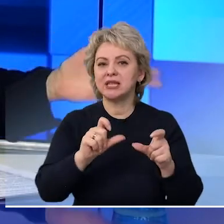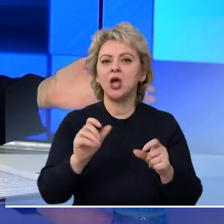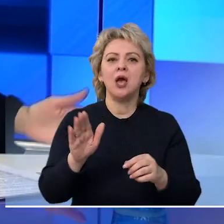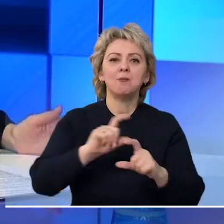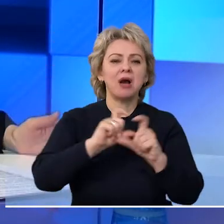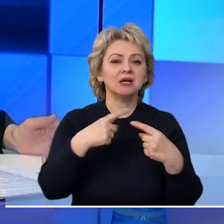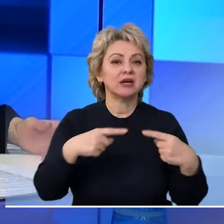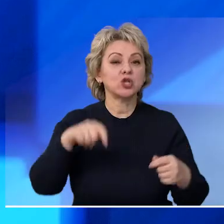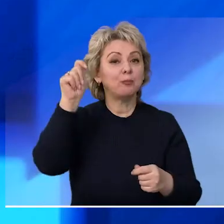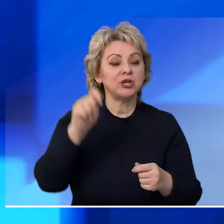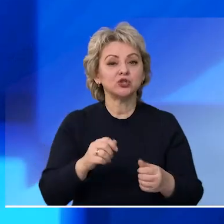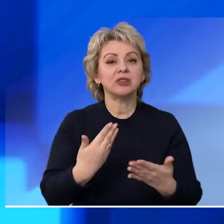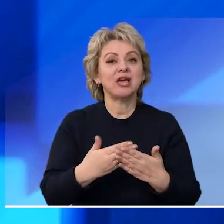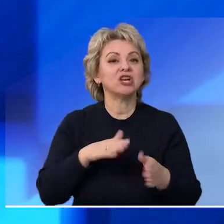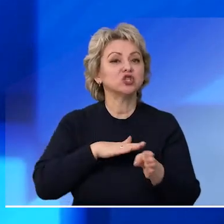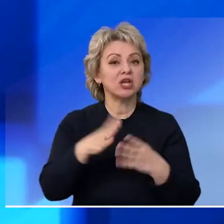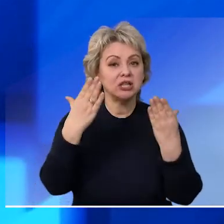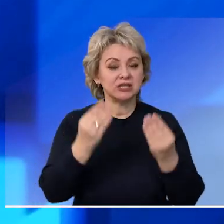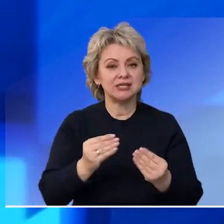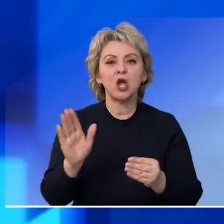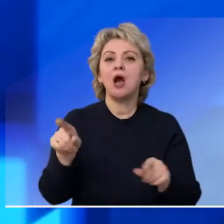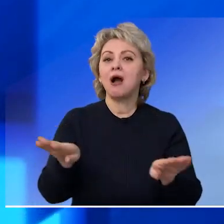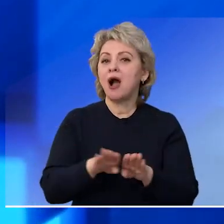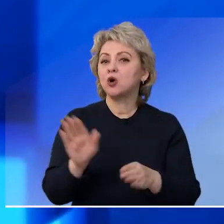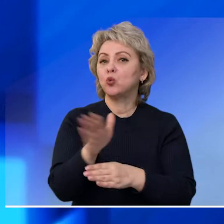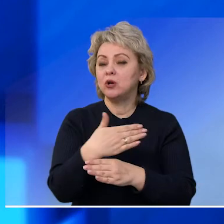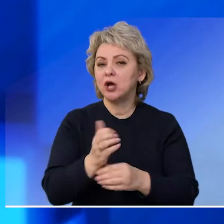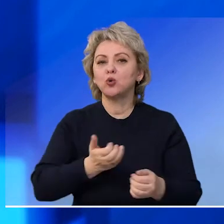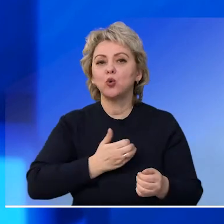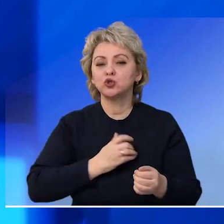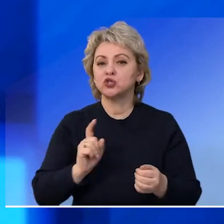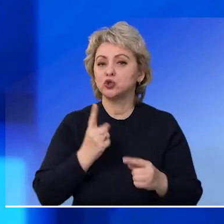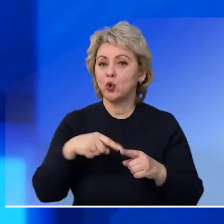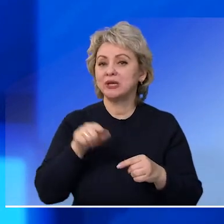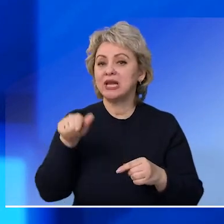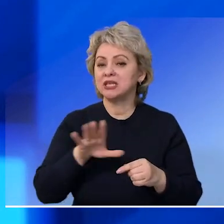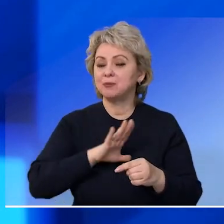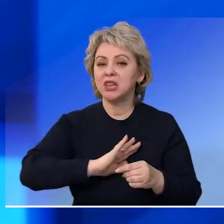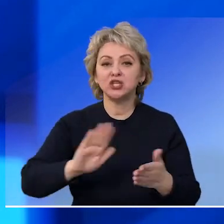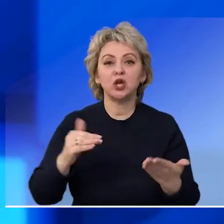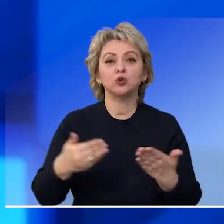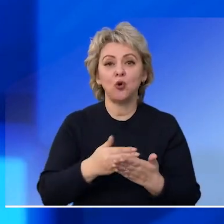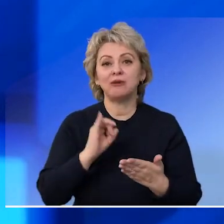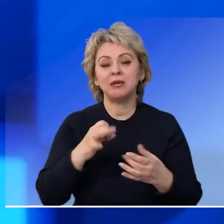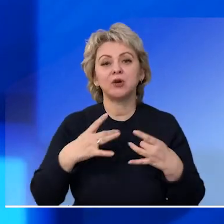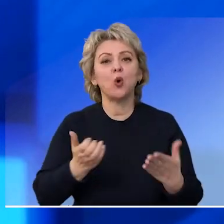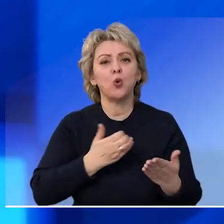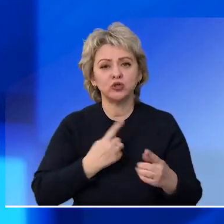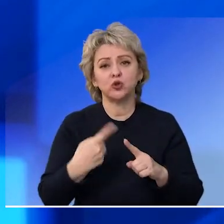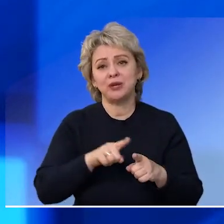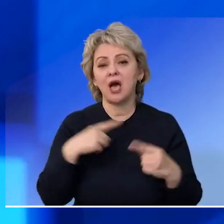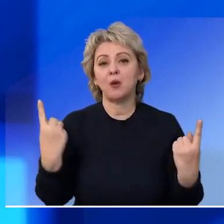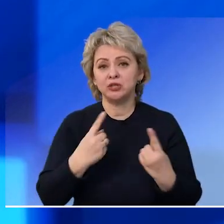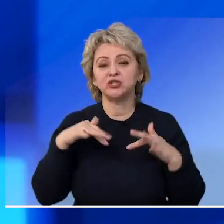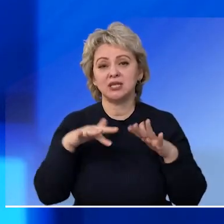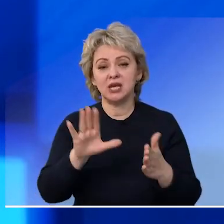центры, гипермаркеты, они просто приезжают иногда на целый день, и как на прогулку. И хочется, чтобы для них это не было в новинку и праздником, и хочется, чтобы это